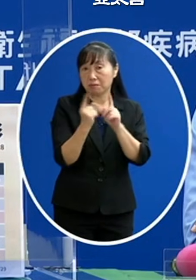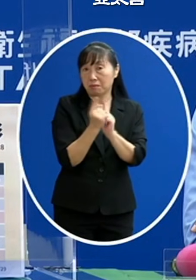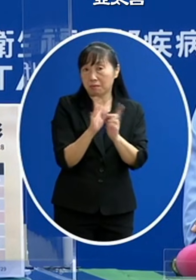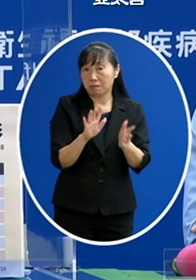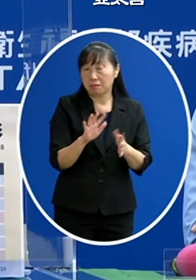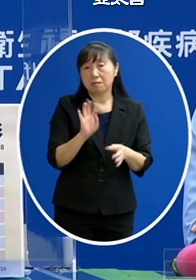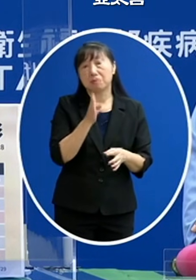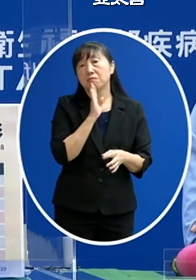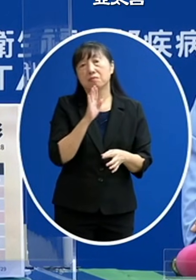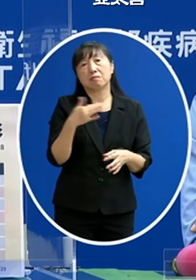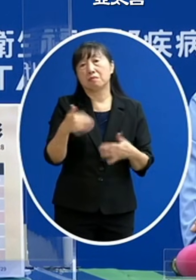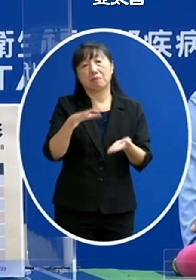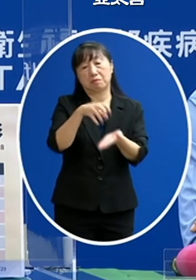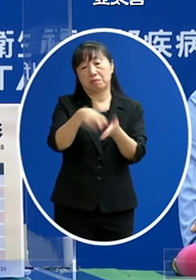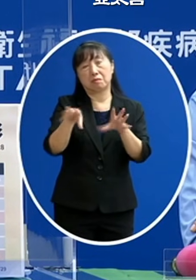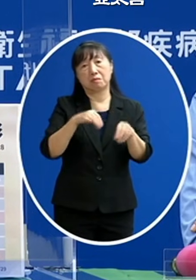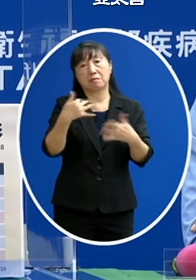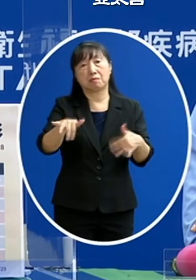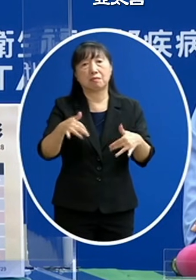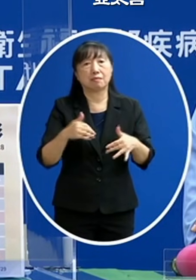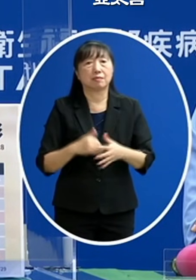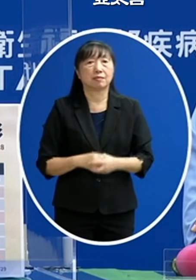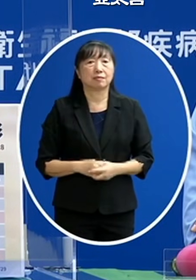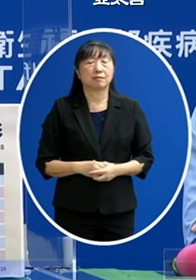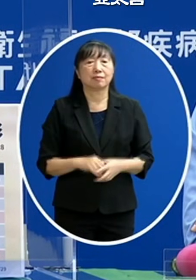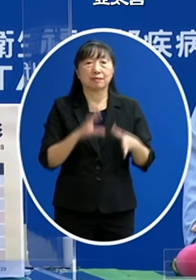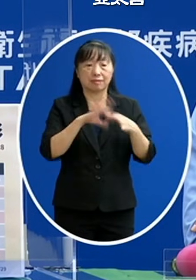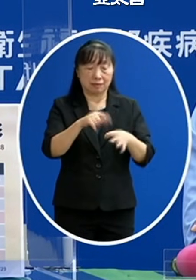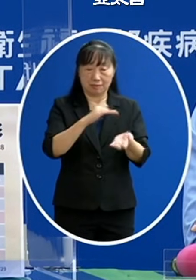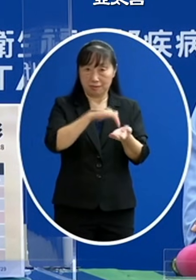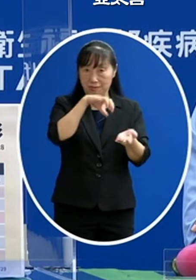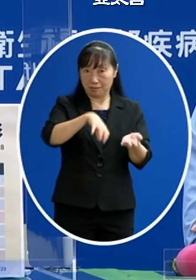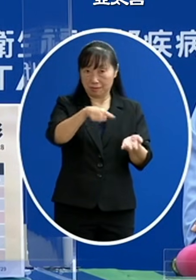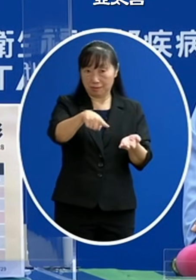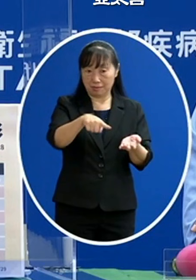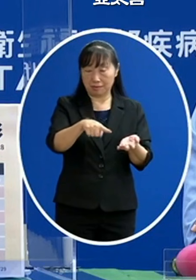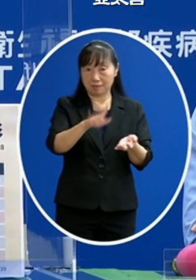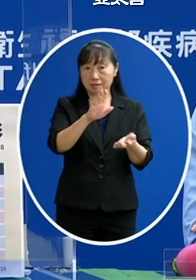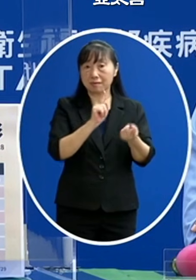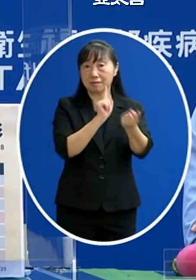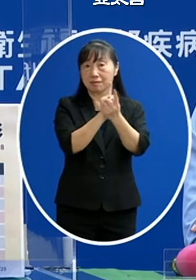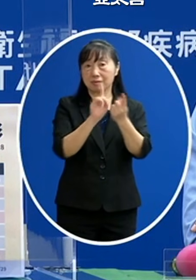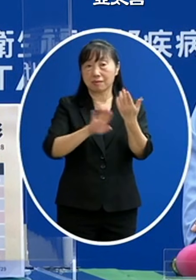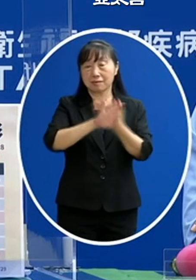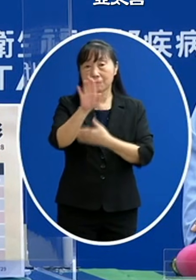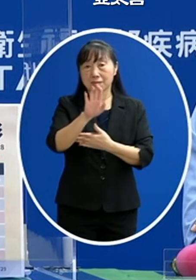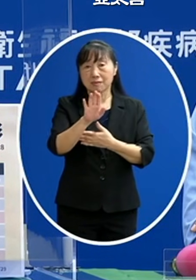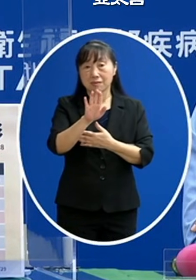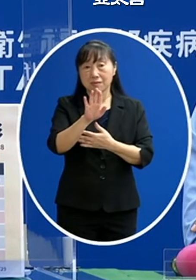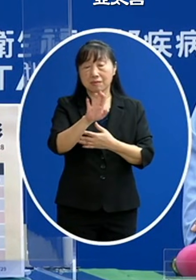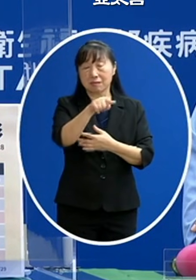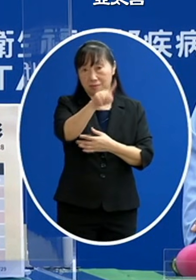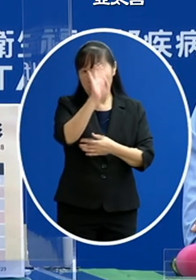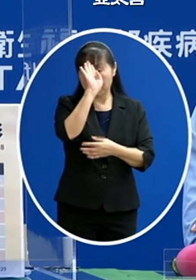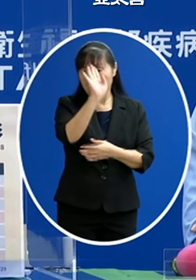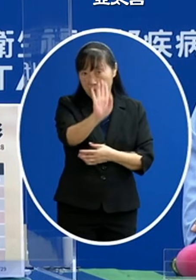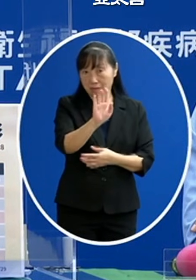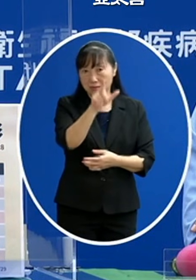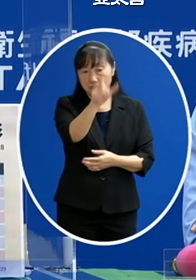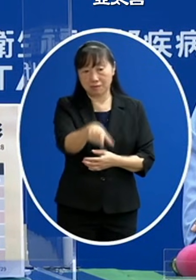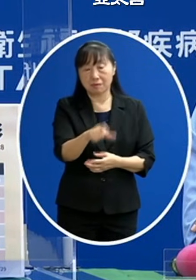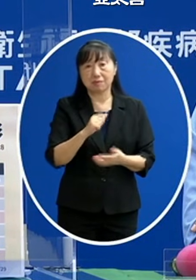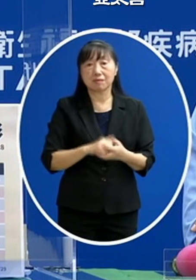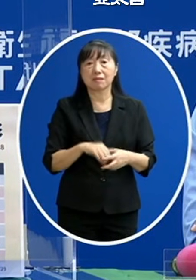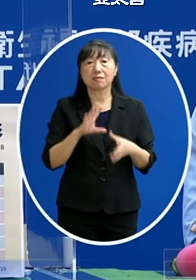目前没有这样的一个证据。好，不过因为医院里面也有接触到其他的一个确诊者，好，所以他是